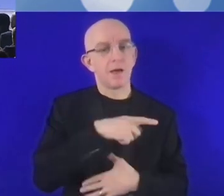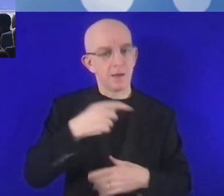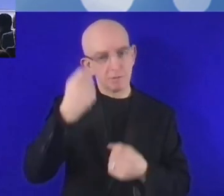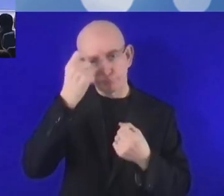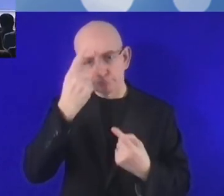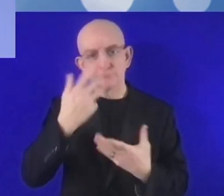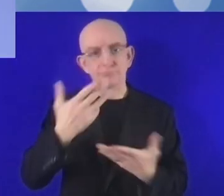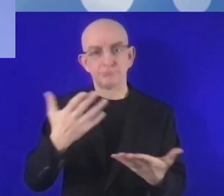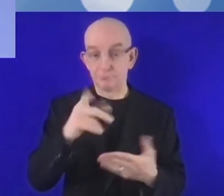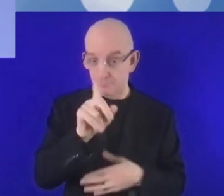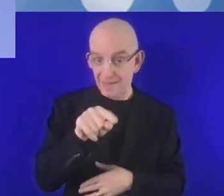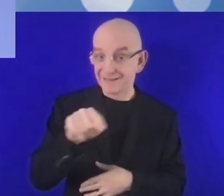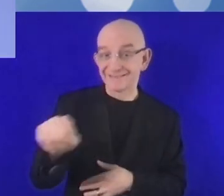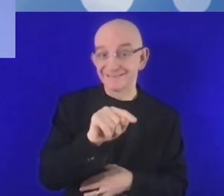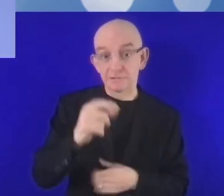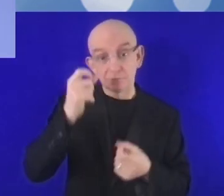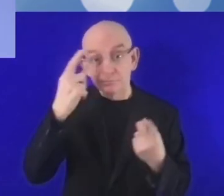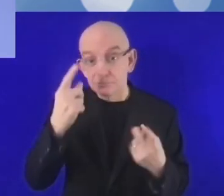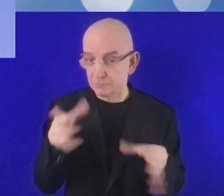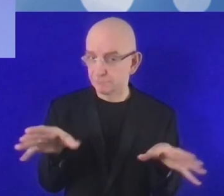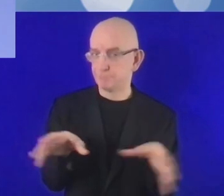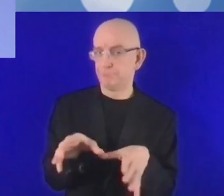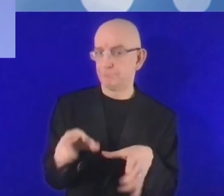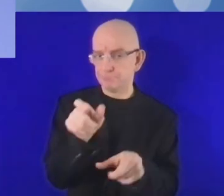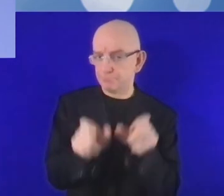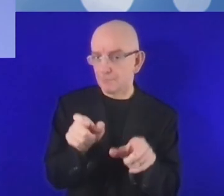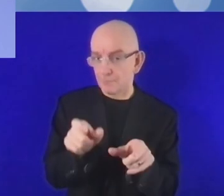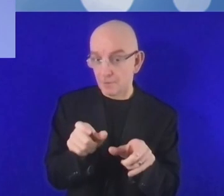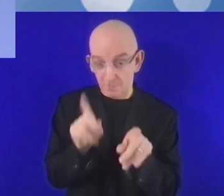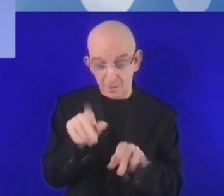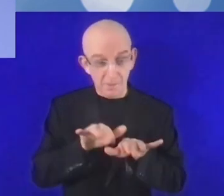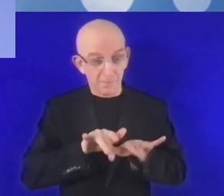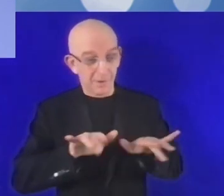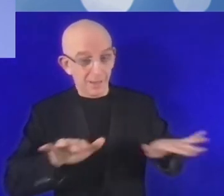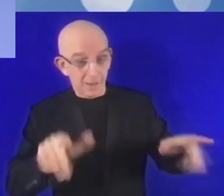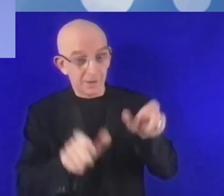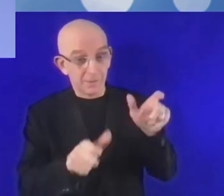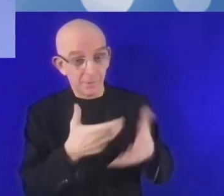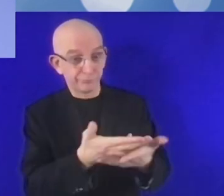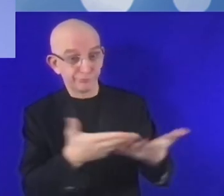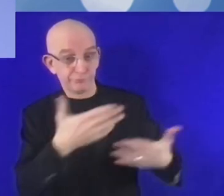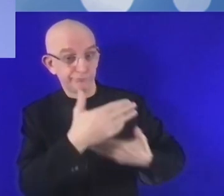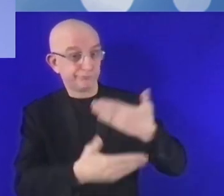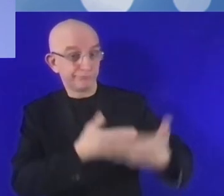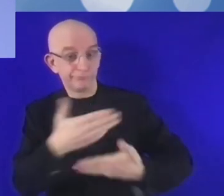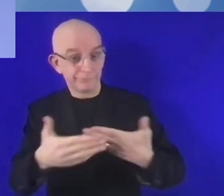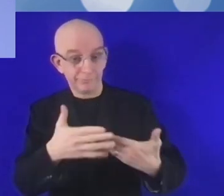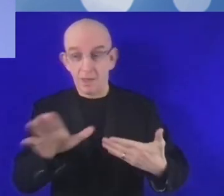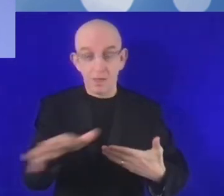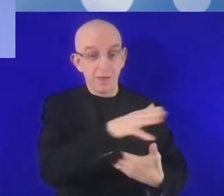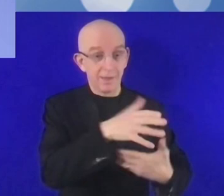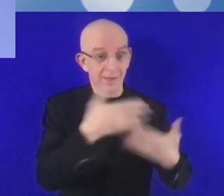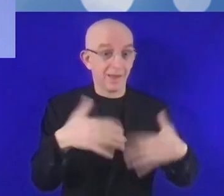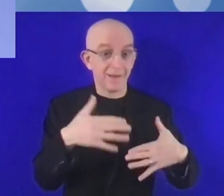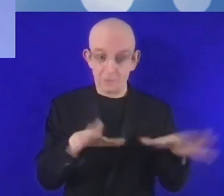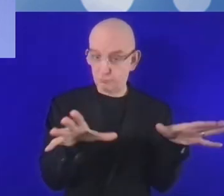технологическом распутье, все изменяется. Технология оказывает все растущее воздействие на нашу жизнь. Технологиями пользуются миллионы